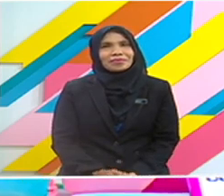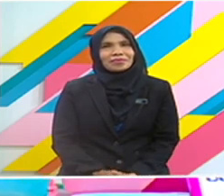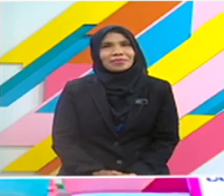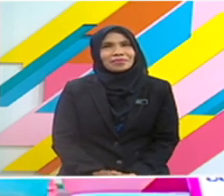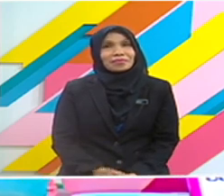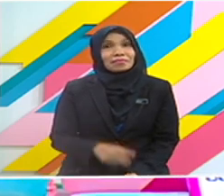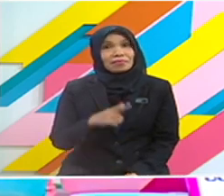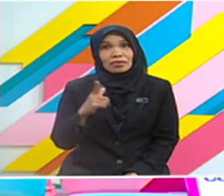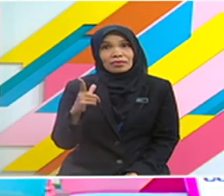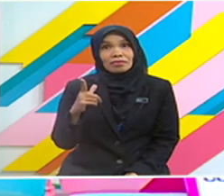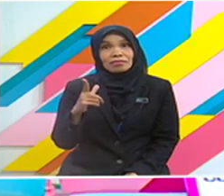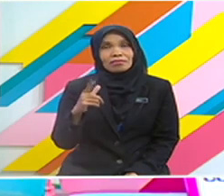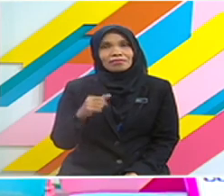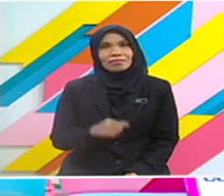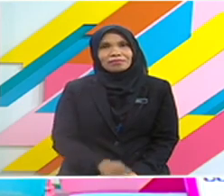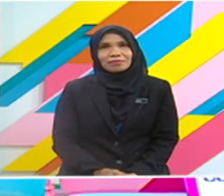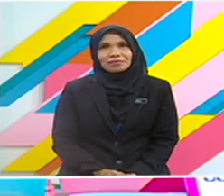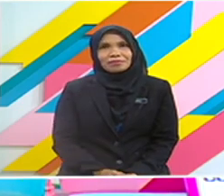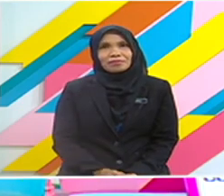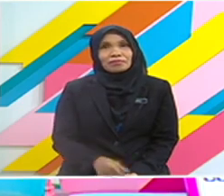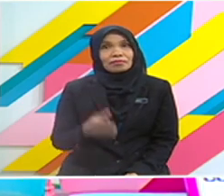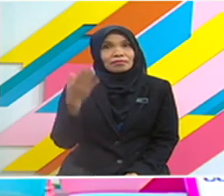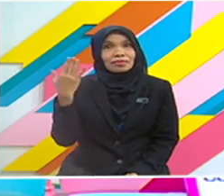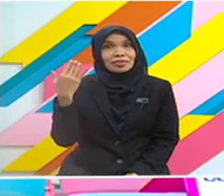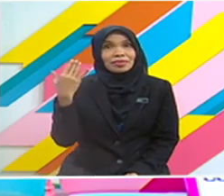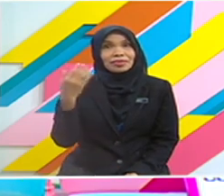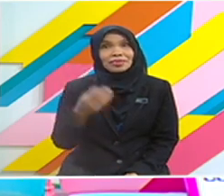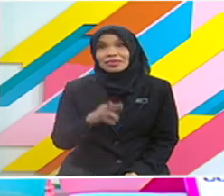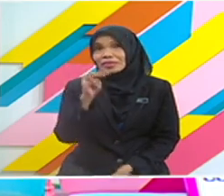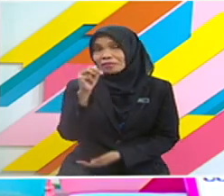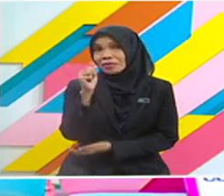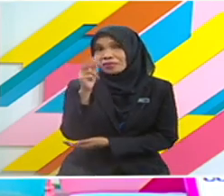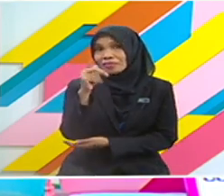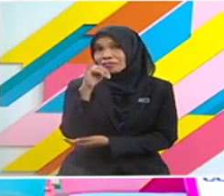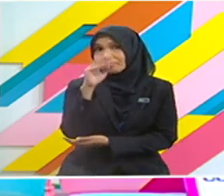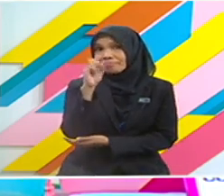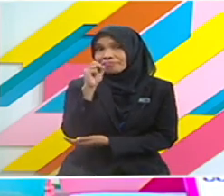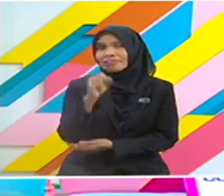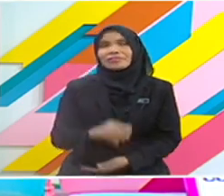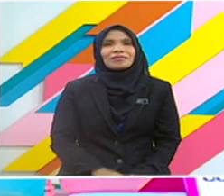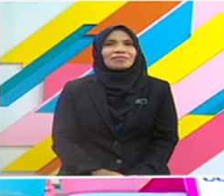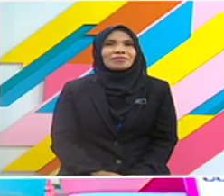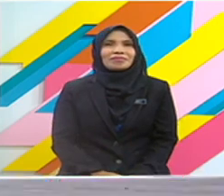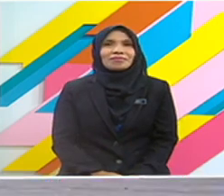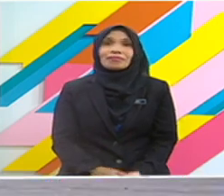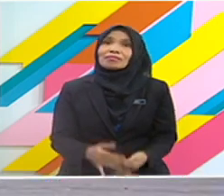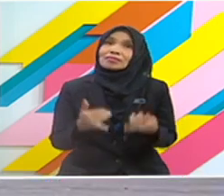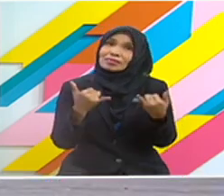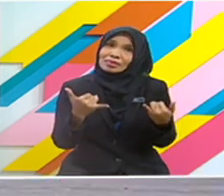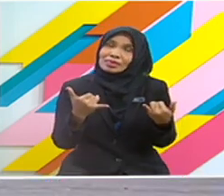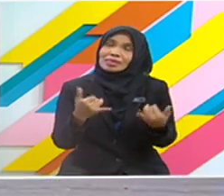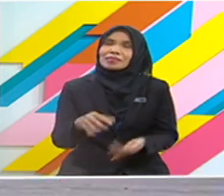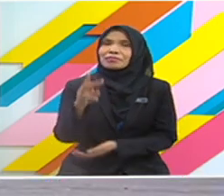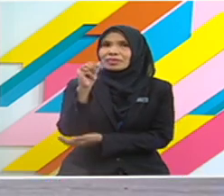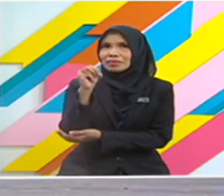Tak sama. Okay, ni rasa apa cikgu? Tadi manis, yang ni masin. Yang ni masin. Apa ya cikgu tu? Warna merah. Yang ni selalu